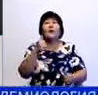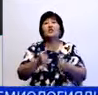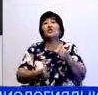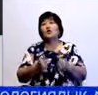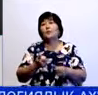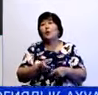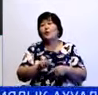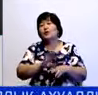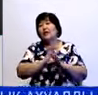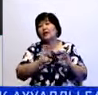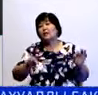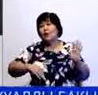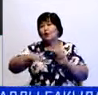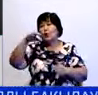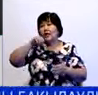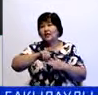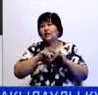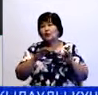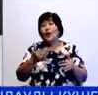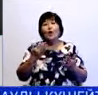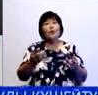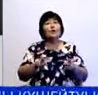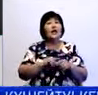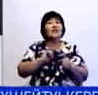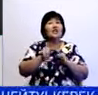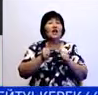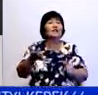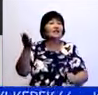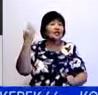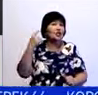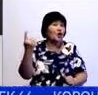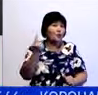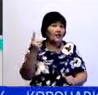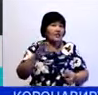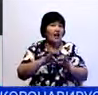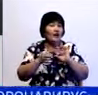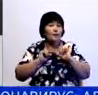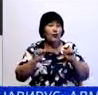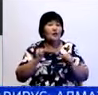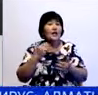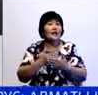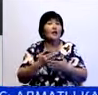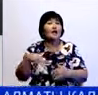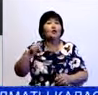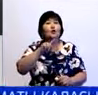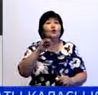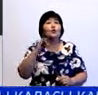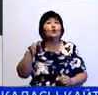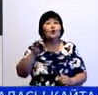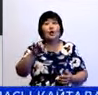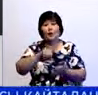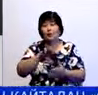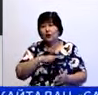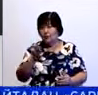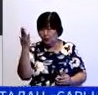чемпионатымызда өте керемет жоғары деңгейде өтіп жатыр. Бұндай жарыс кезінде бірінші олимпиадалық спорттардан, яғни дзюдодан өтетін түгін негізінде